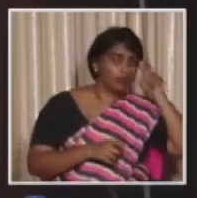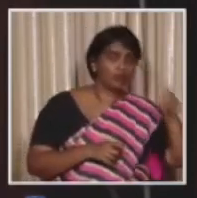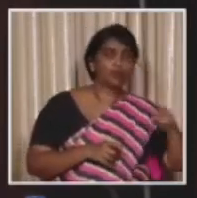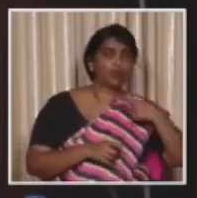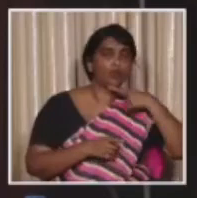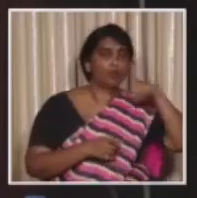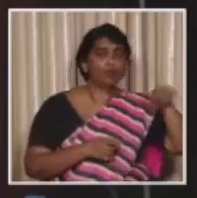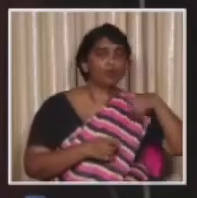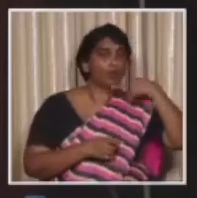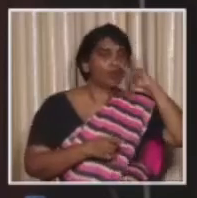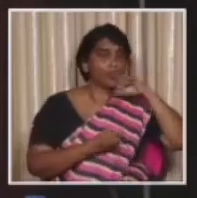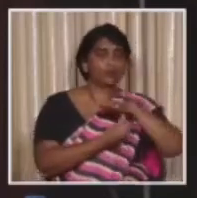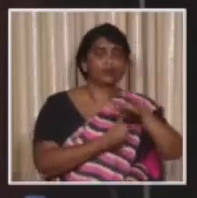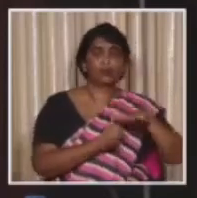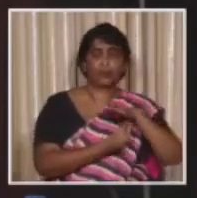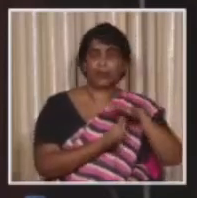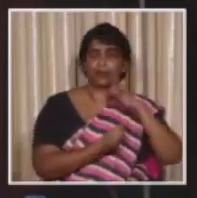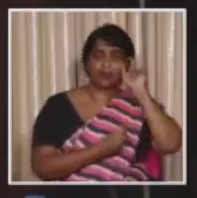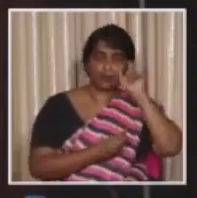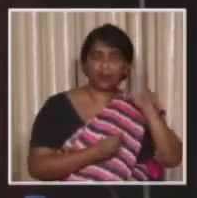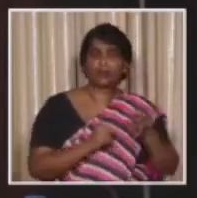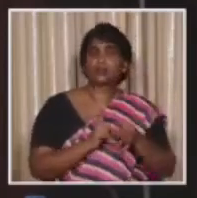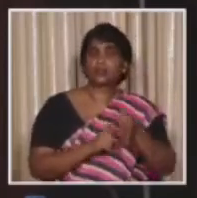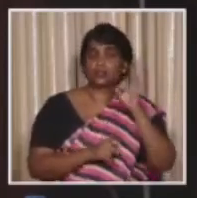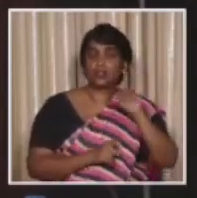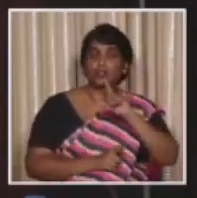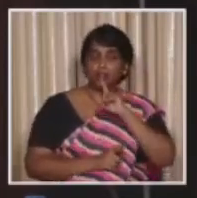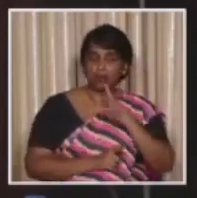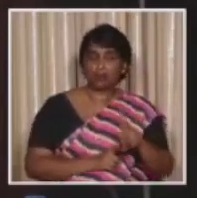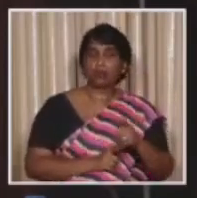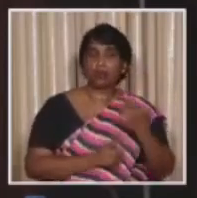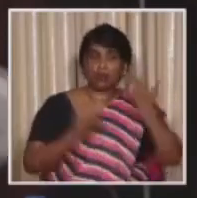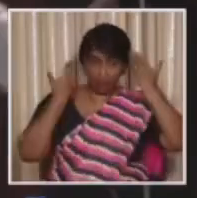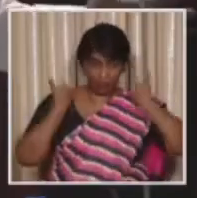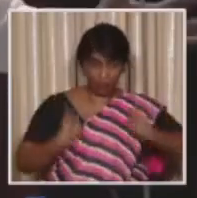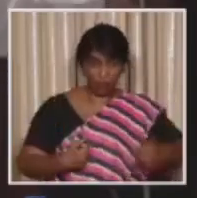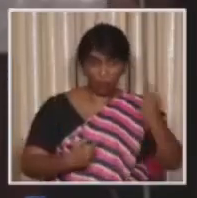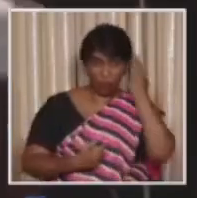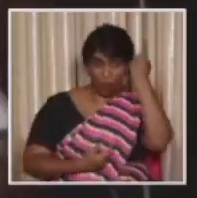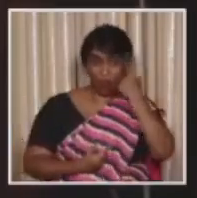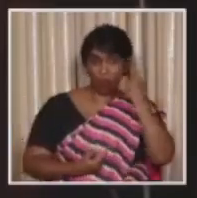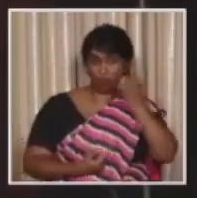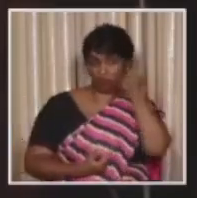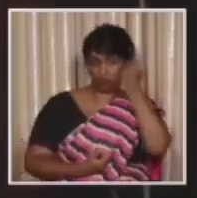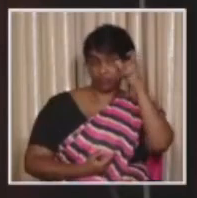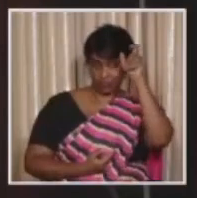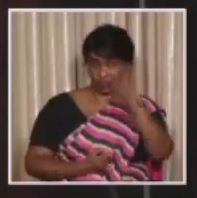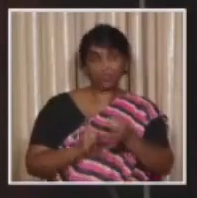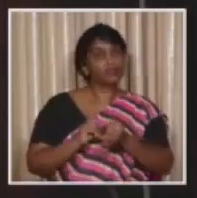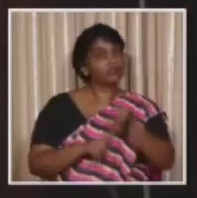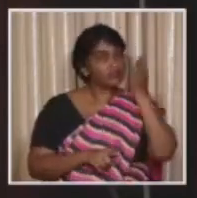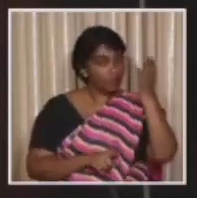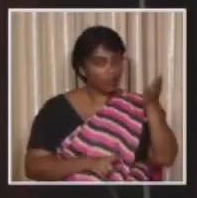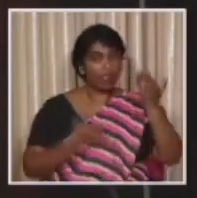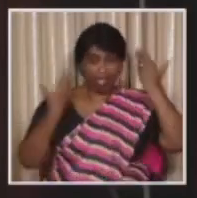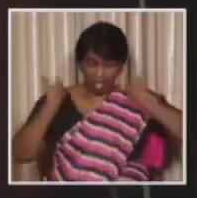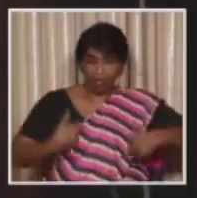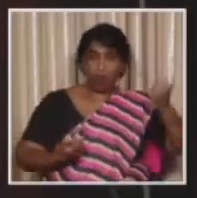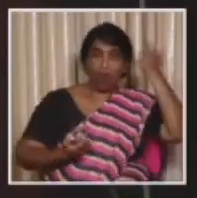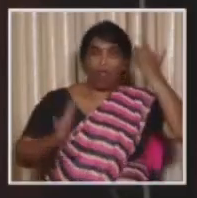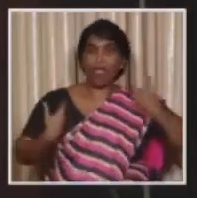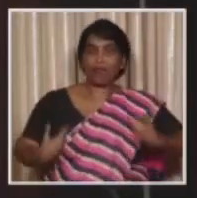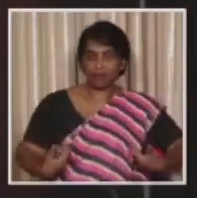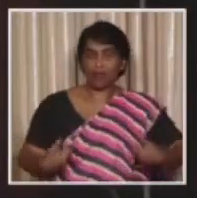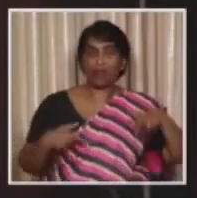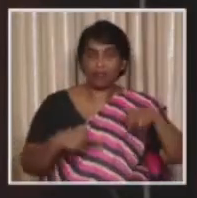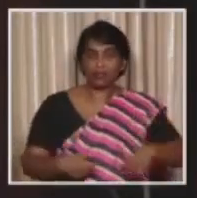පරිසර ගැන බලන්න තියෙන ආයතනය ඒක ජනාධිපතිතුමාගේ ඉල්ලනවා අඟපුරා මොලේ තියෙන මහා දවන්ත පාඥයක් කියන ජනාධිපතිතුමාගෙන් මේ වෙලාවත් මේ